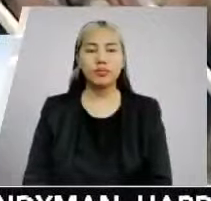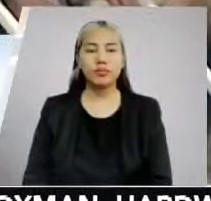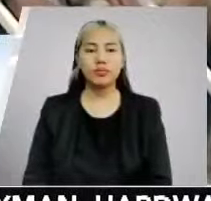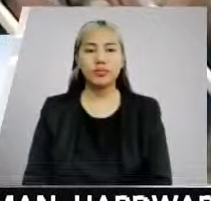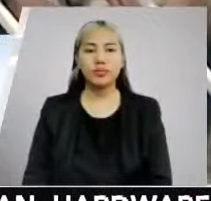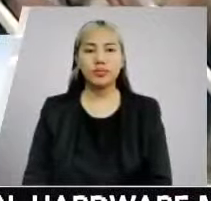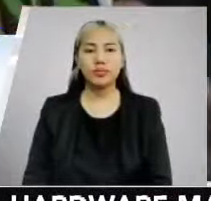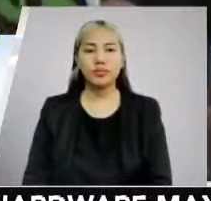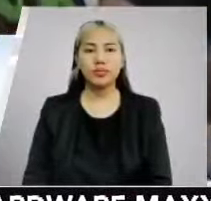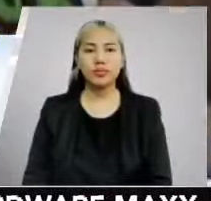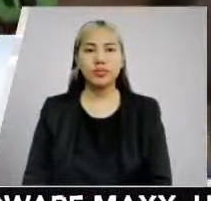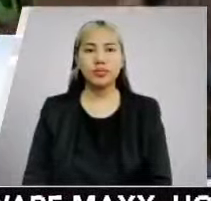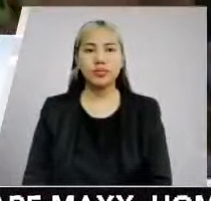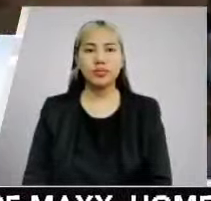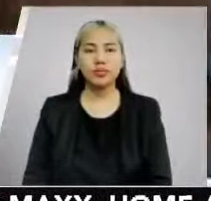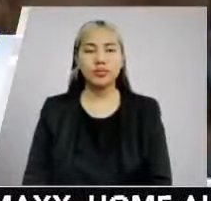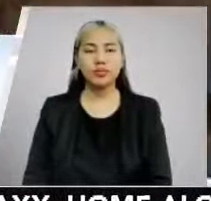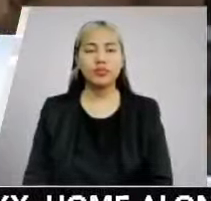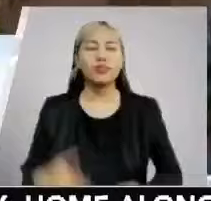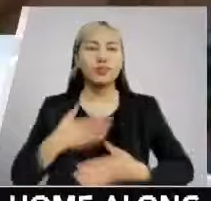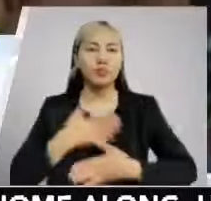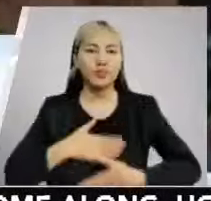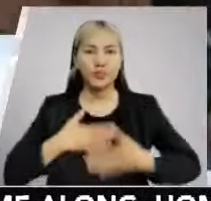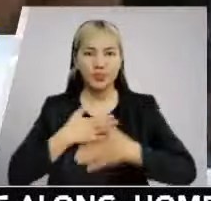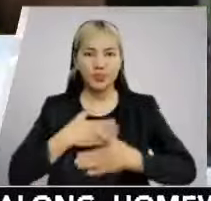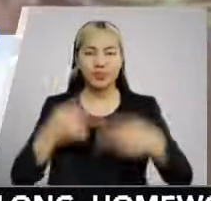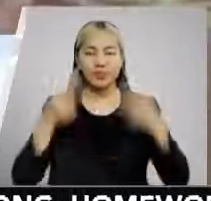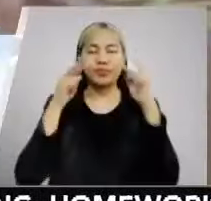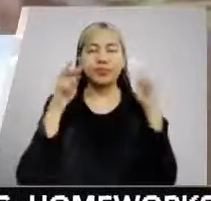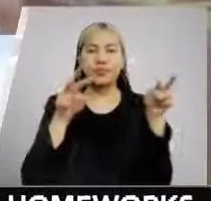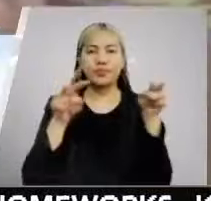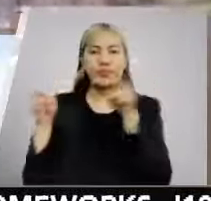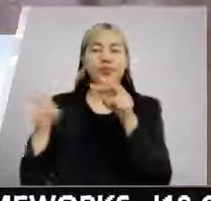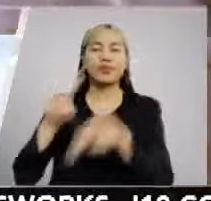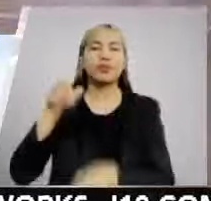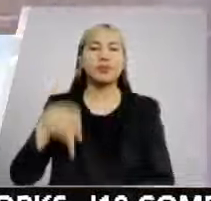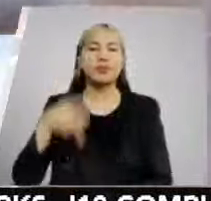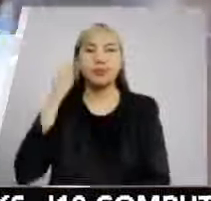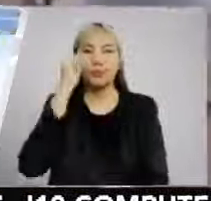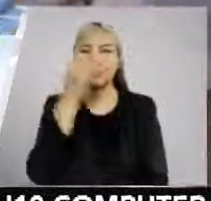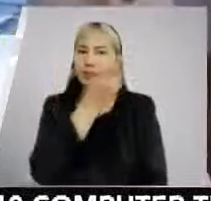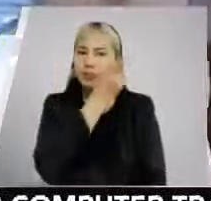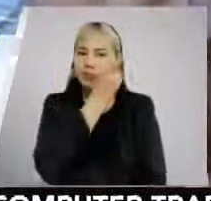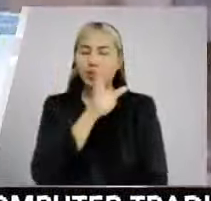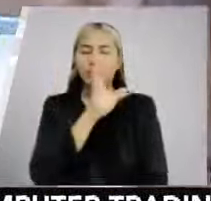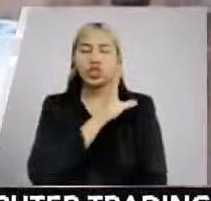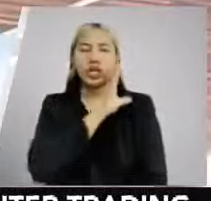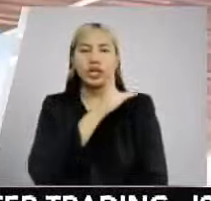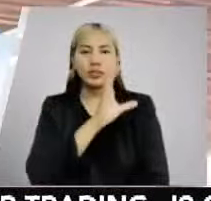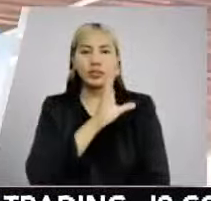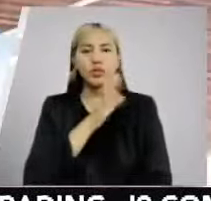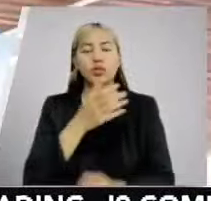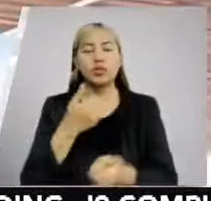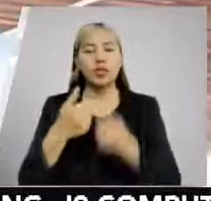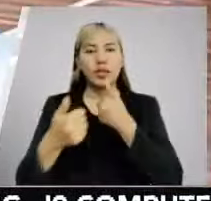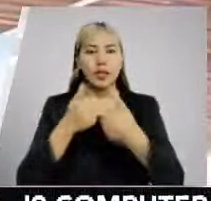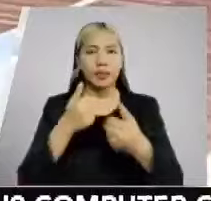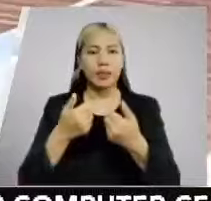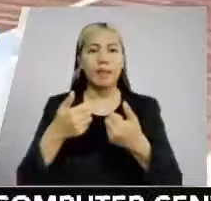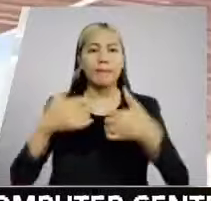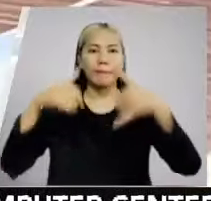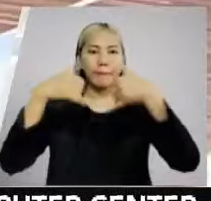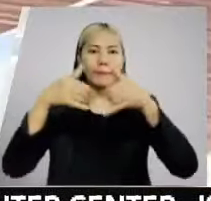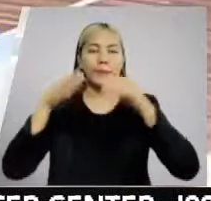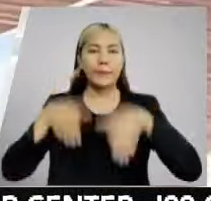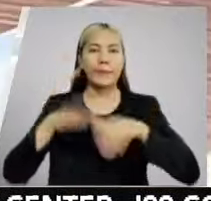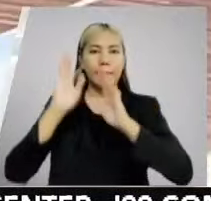Nag-enjoy daw sa panunood si Vice President Sara Duterte sa championship game ng basketball bilang bahagi ng pagdiriwang ng Duo Festival sa Davao